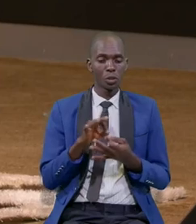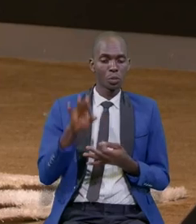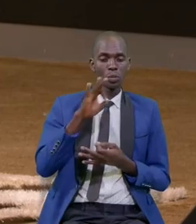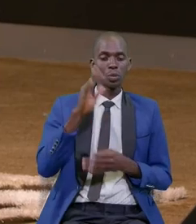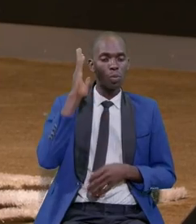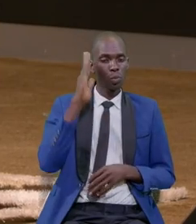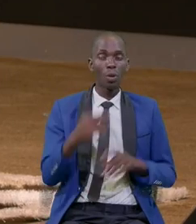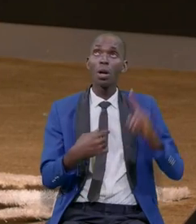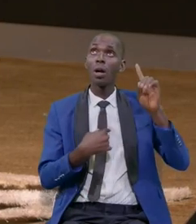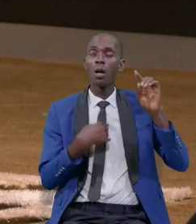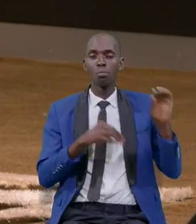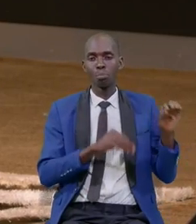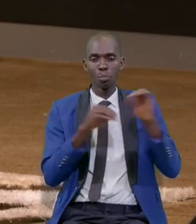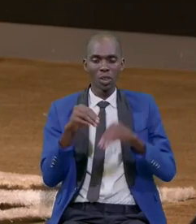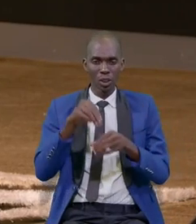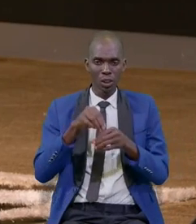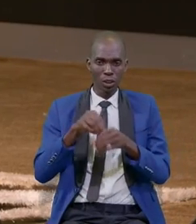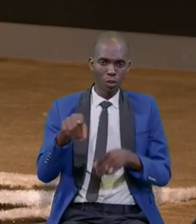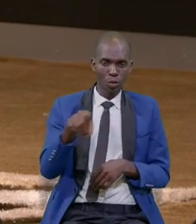Et je mettrai en vous un esprit nouveau.